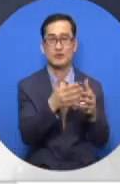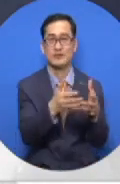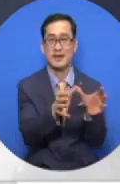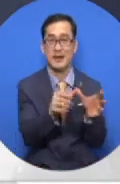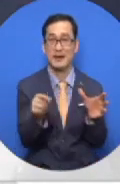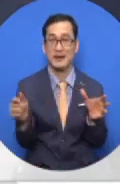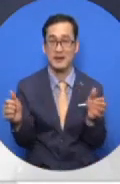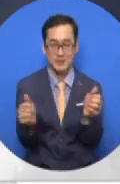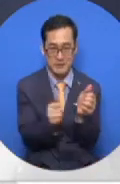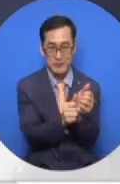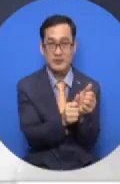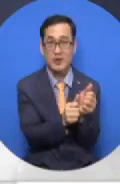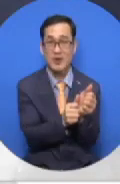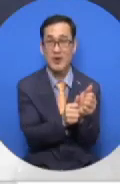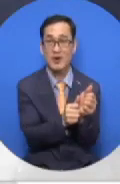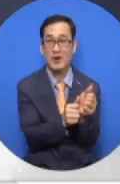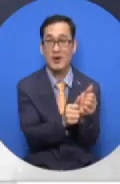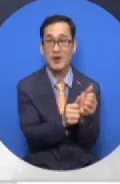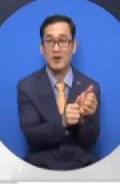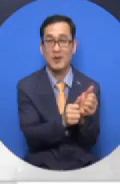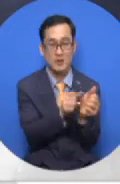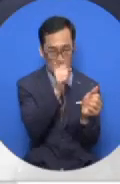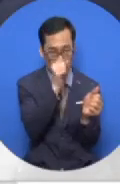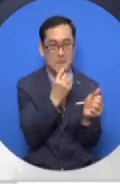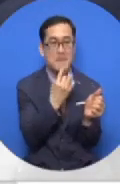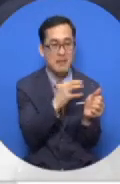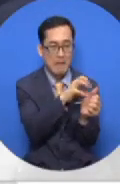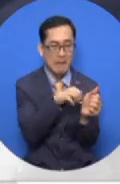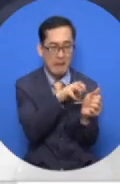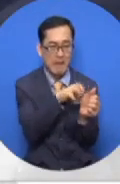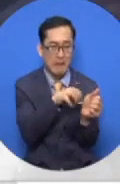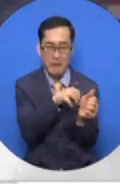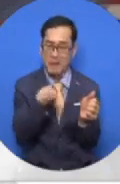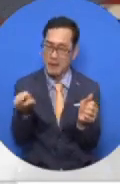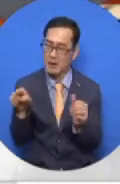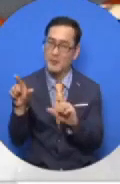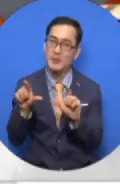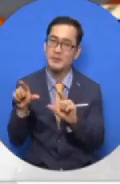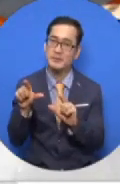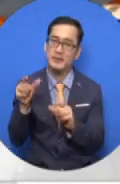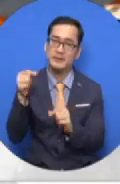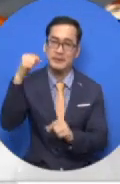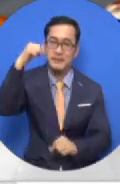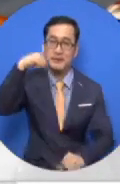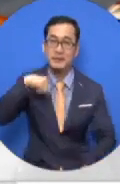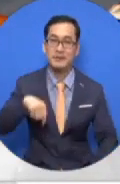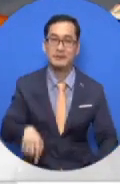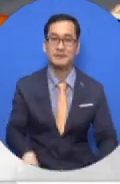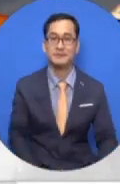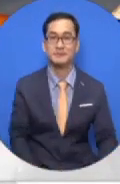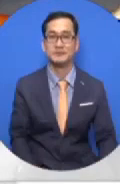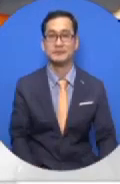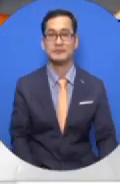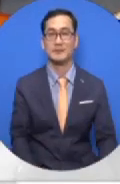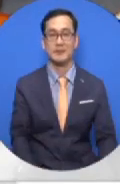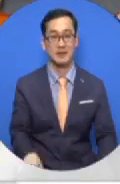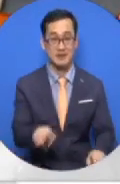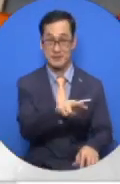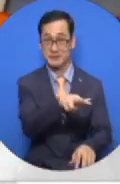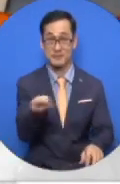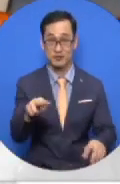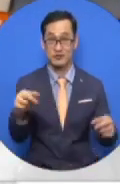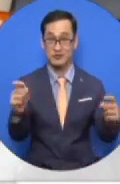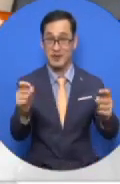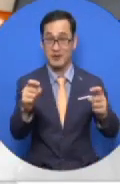뭔가의 좋은 것만 취하려고 하는 거 아닌가라는 생각이 들고요. 뭐 양측이 좀 싸우고는